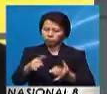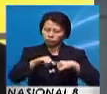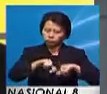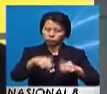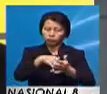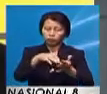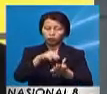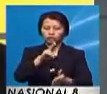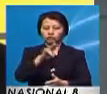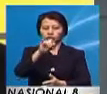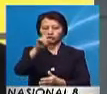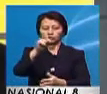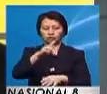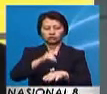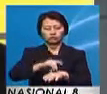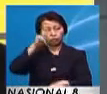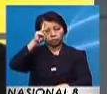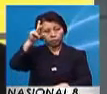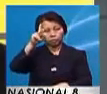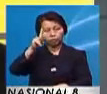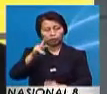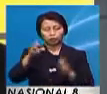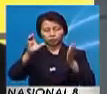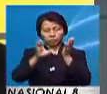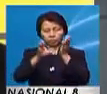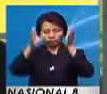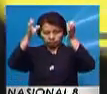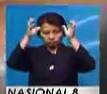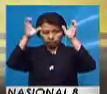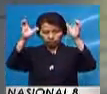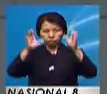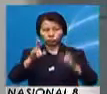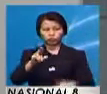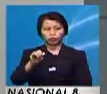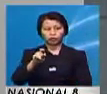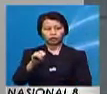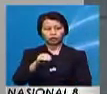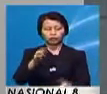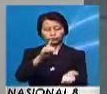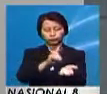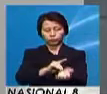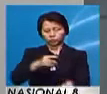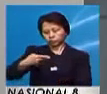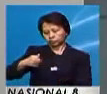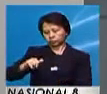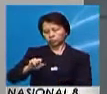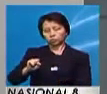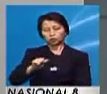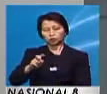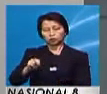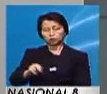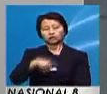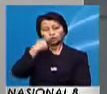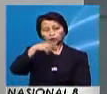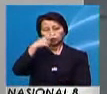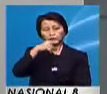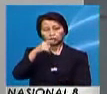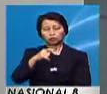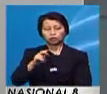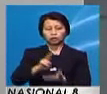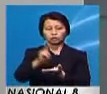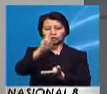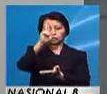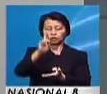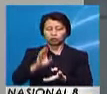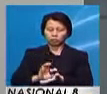pengajian di UiTM Macang Kelantan. Naib Chancellor UiTM Profesor Emeritus Datuk Dr. Hassan Said dalam satu kenyataan berkata, pihak universiti juga